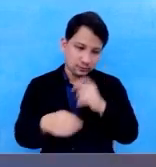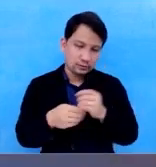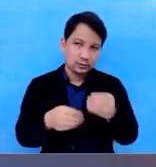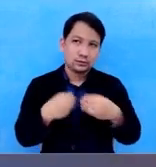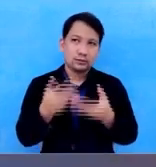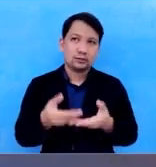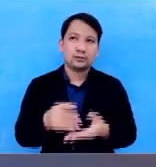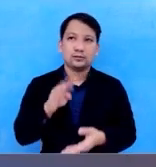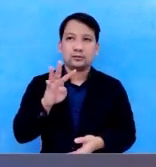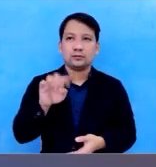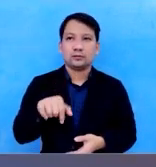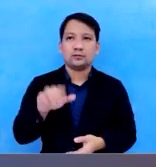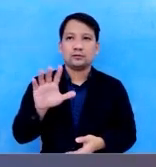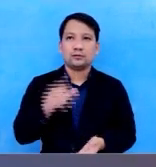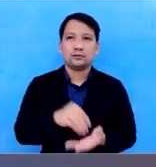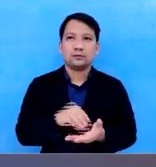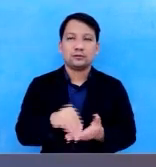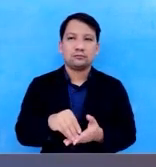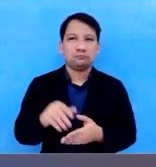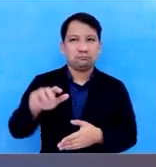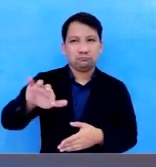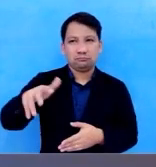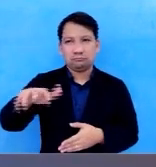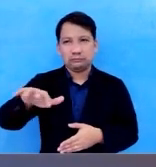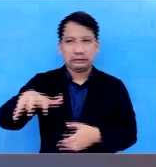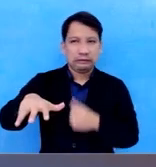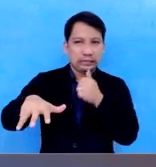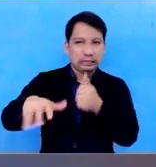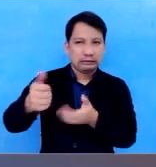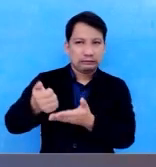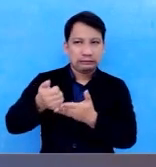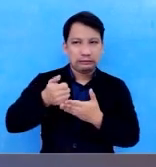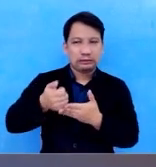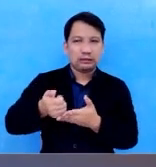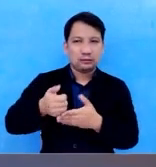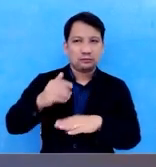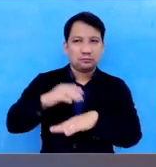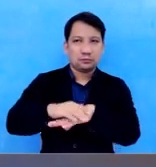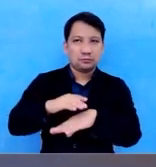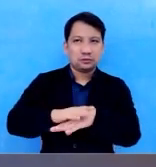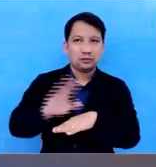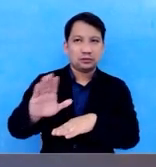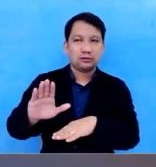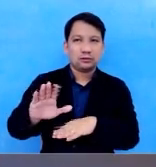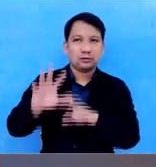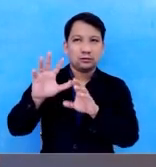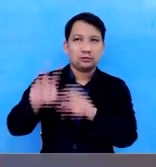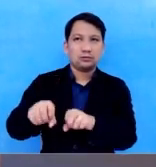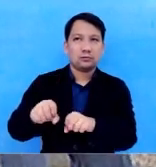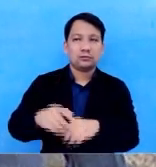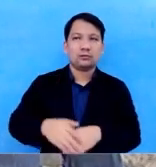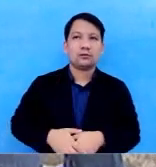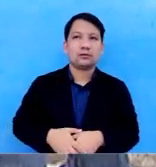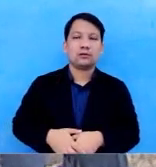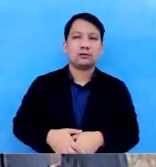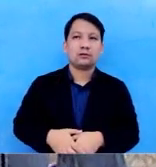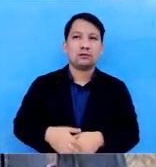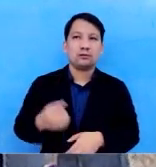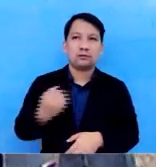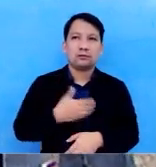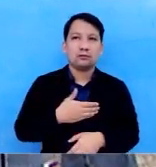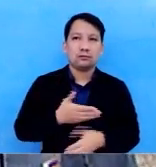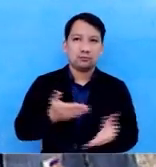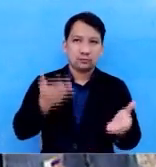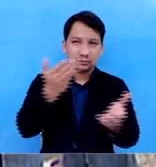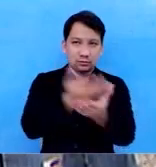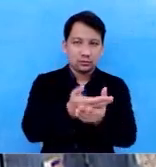ng 4-5. Nang mag-alangan daw si Pedro na makipagtulungan, nagbanta raw ang kausap niya na ipadadampot siya. Dahil sa takot, dumulog na si